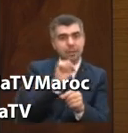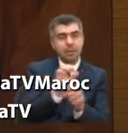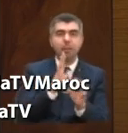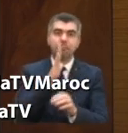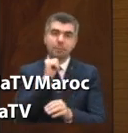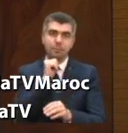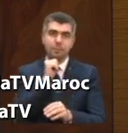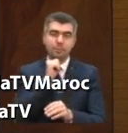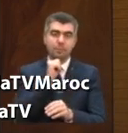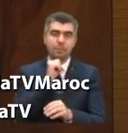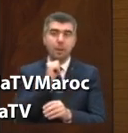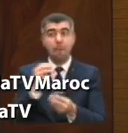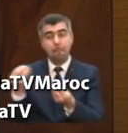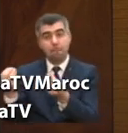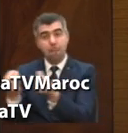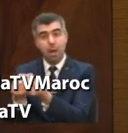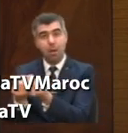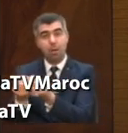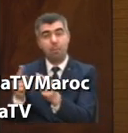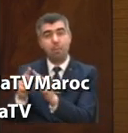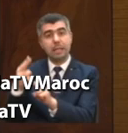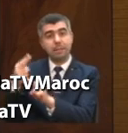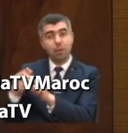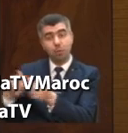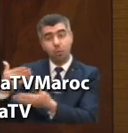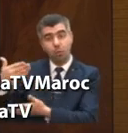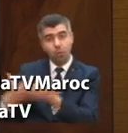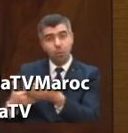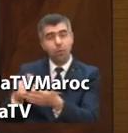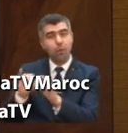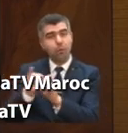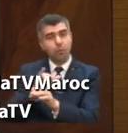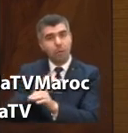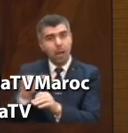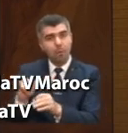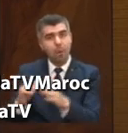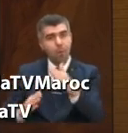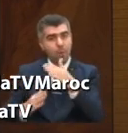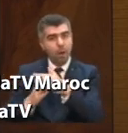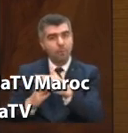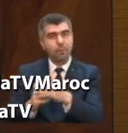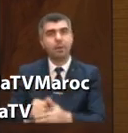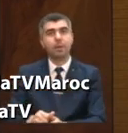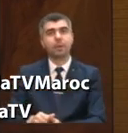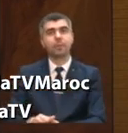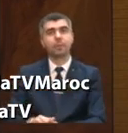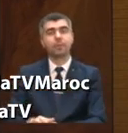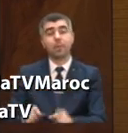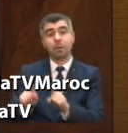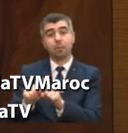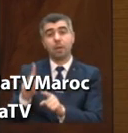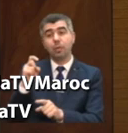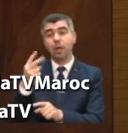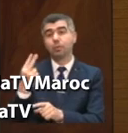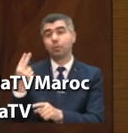خاصه، اللي ما مسجلش في شهر جوج في لاسينسيس ولا كان مسجل وكان واقف الى اخره. بالنسبه لنا علاش درنا المرجع ديال شهر جوج؟